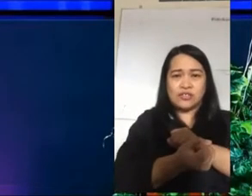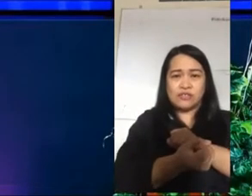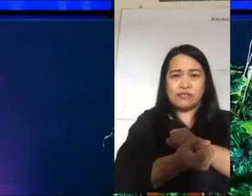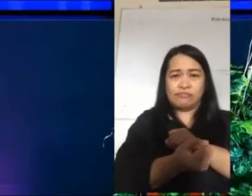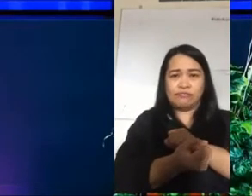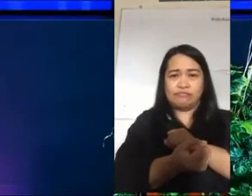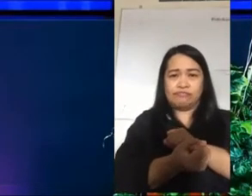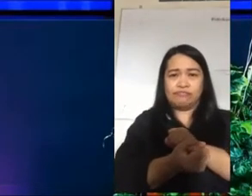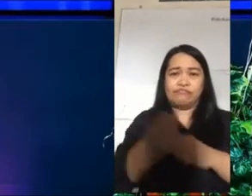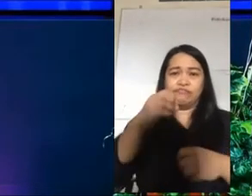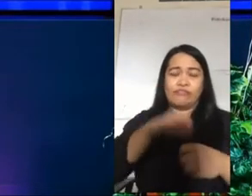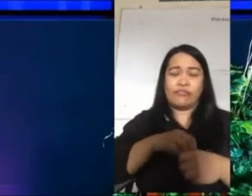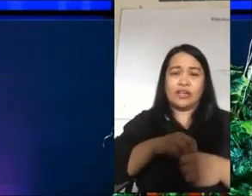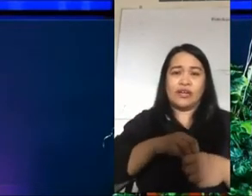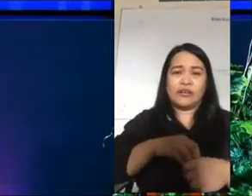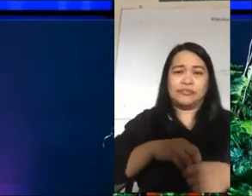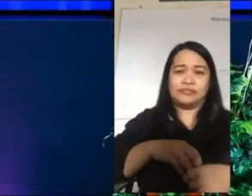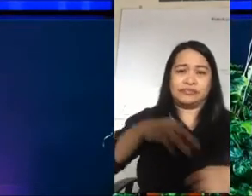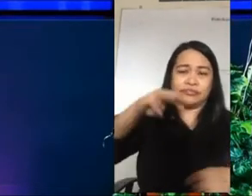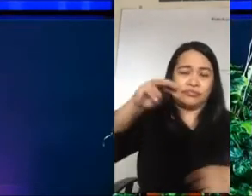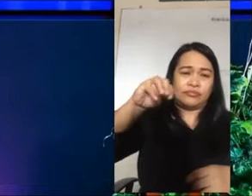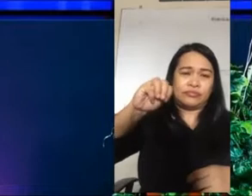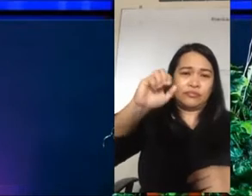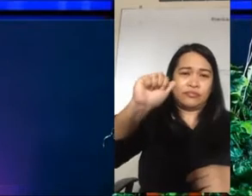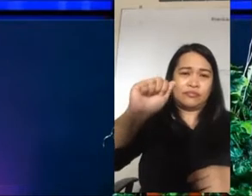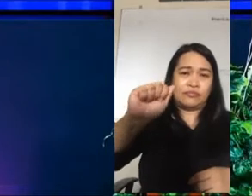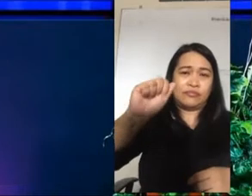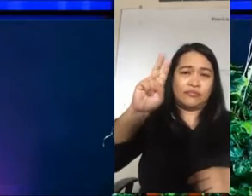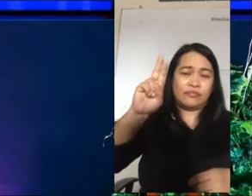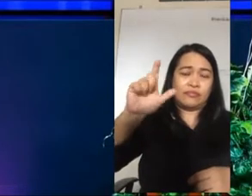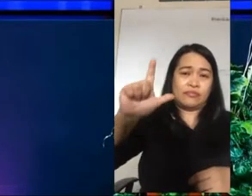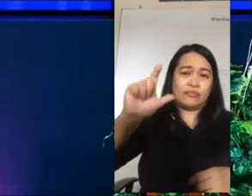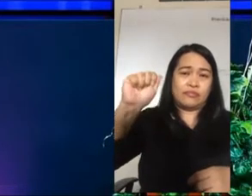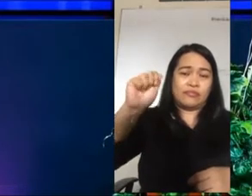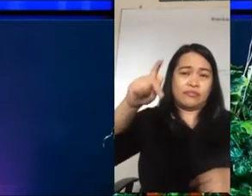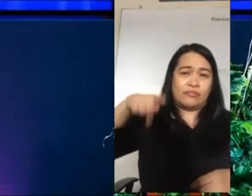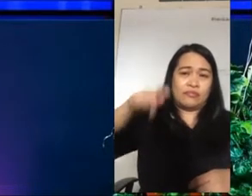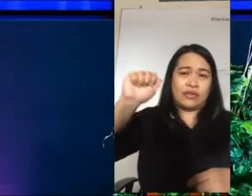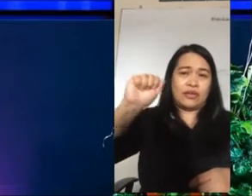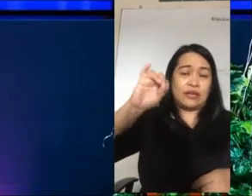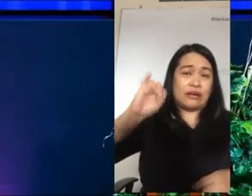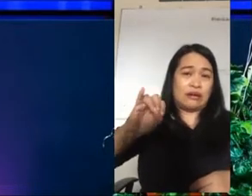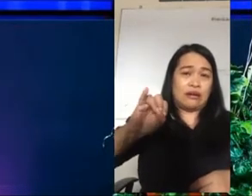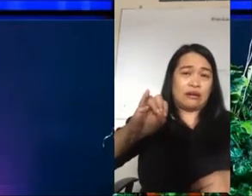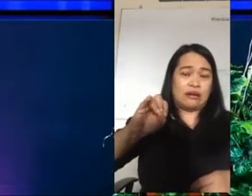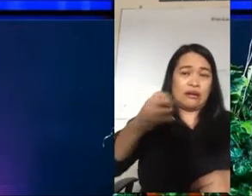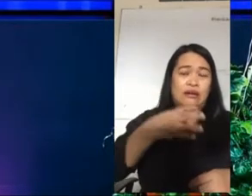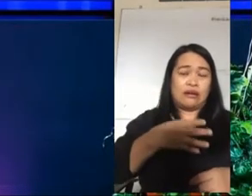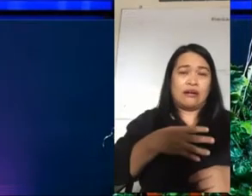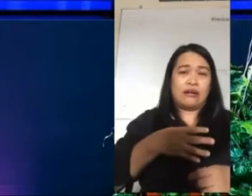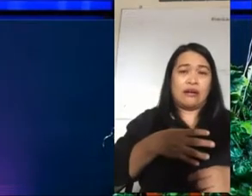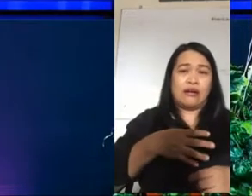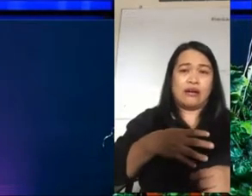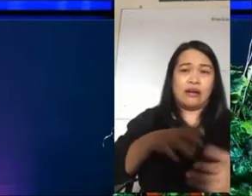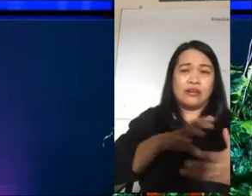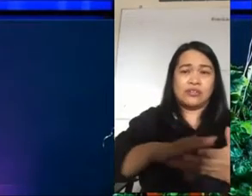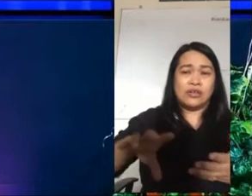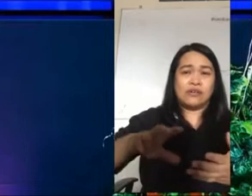In Malachi 3:6 it says, "For I, the Lord, do not change. Therefore, O children of Jacob, are